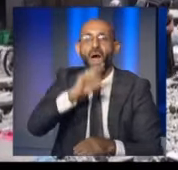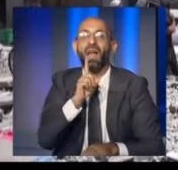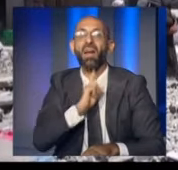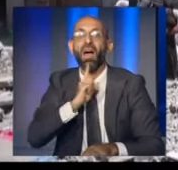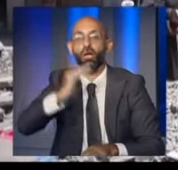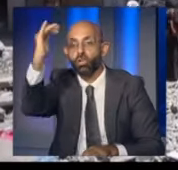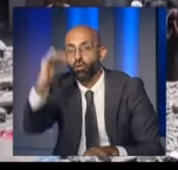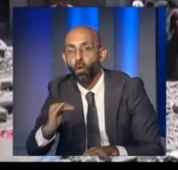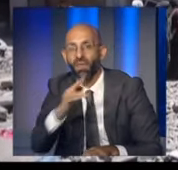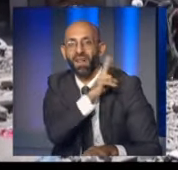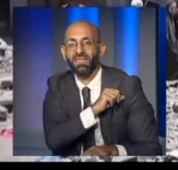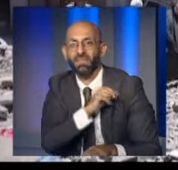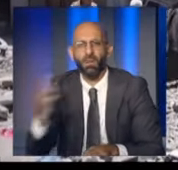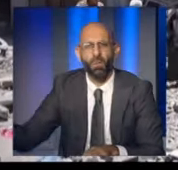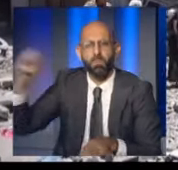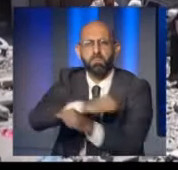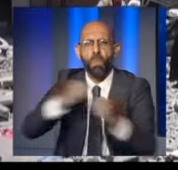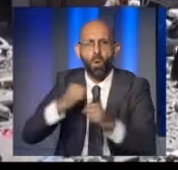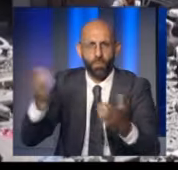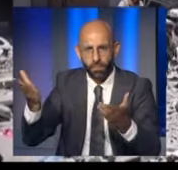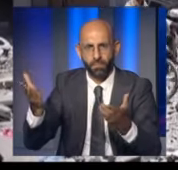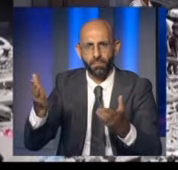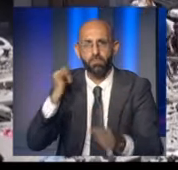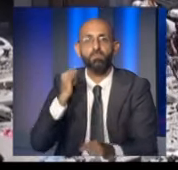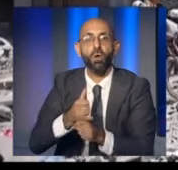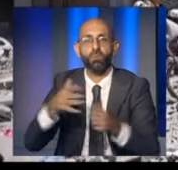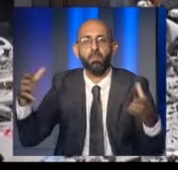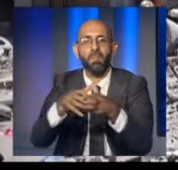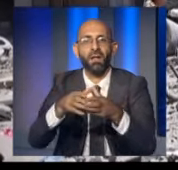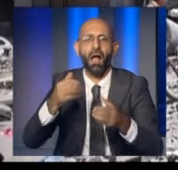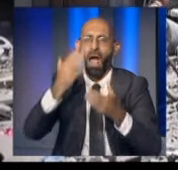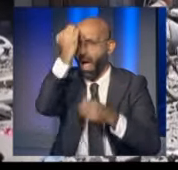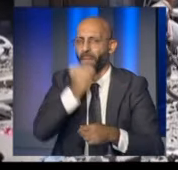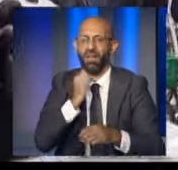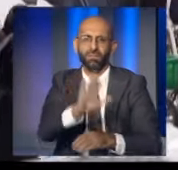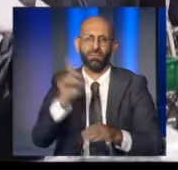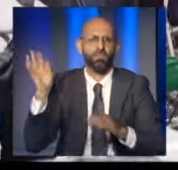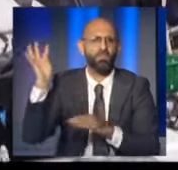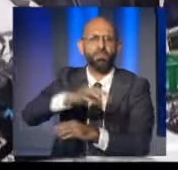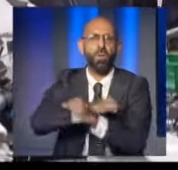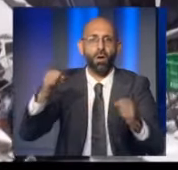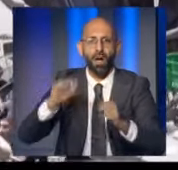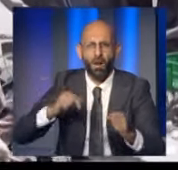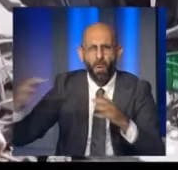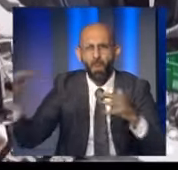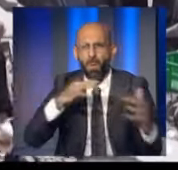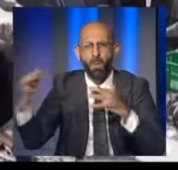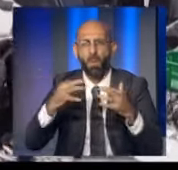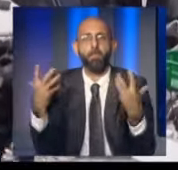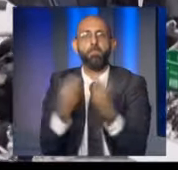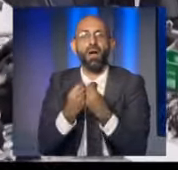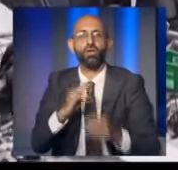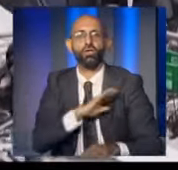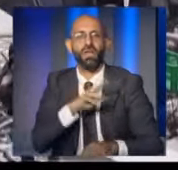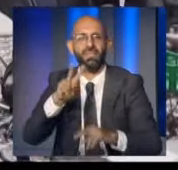العدو المتمركزة داخل معبر رفح البري بقذائف الهاون، كما أعلنت سرايا القدس التابعة لحركة الجهاد